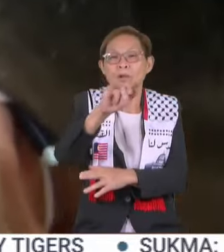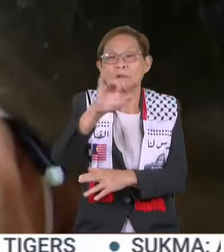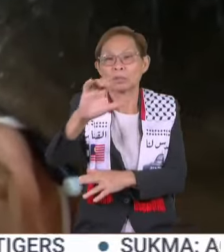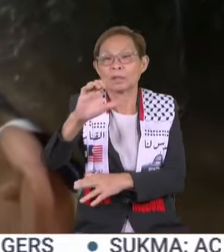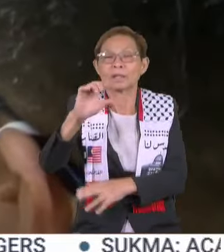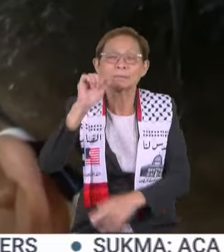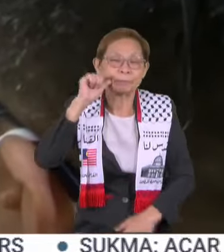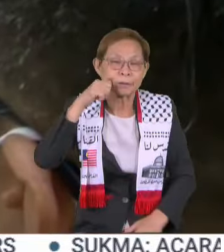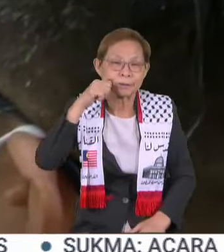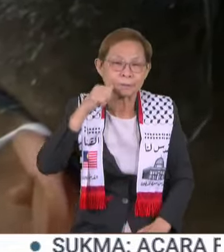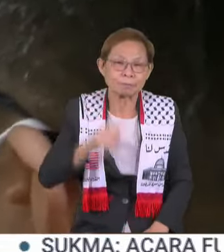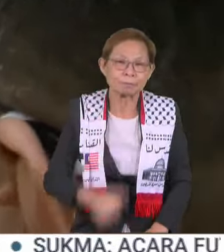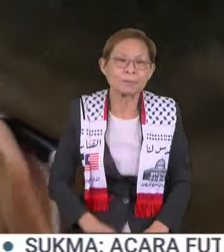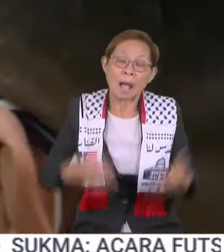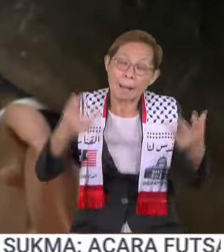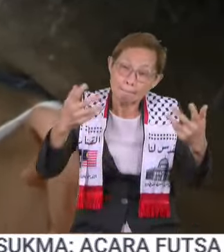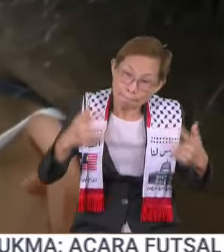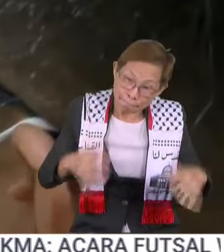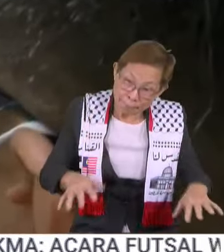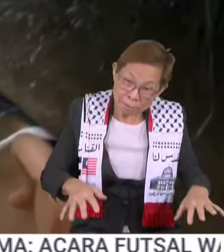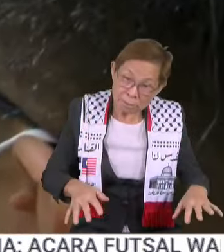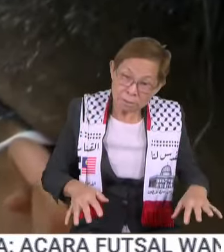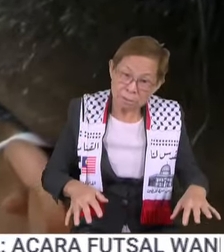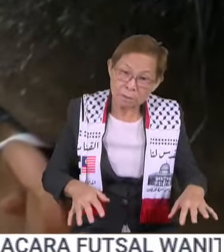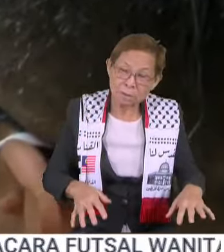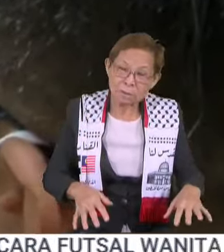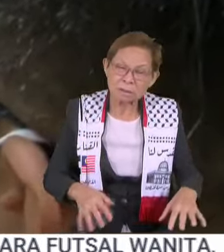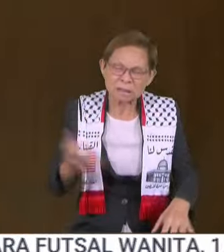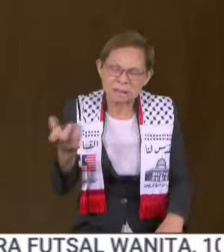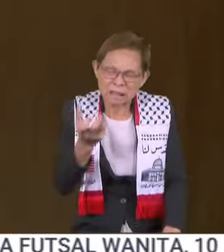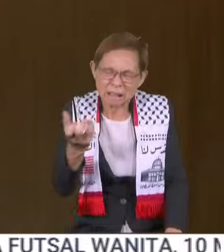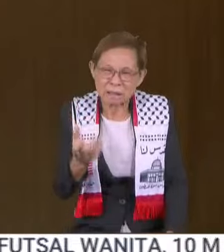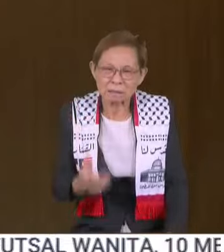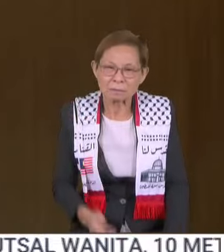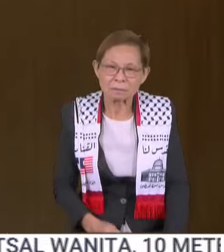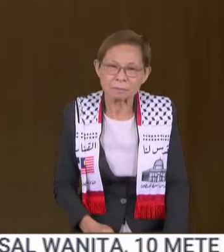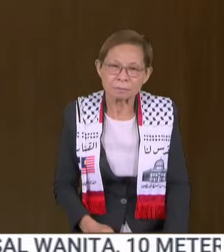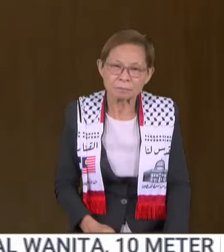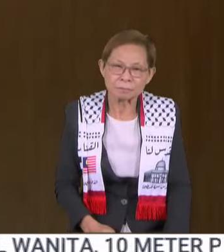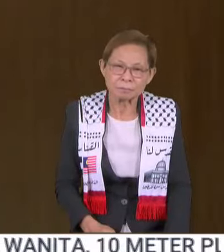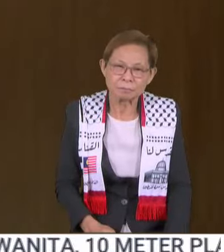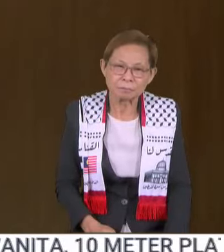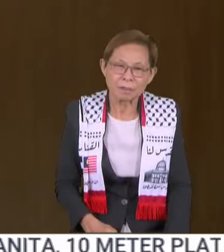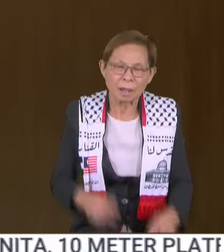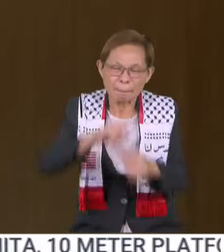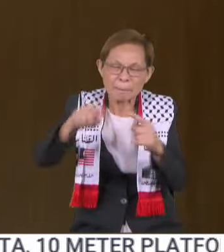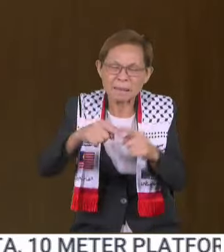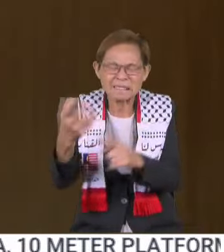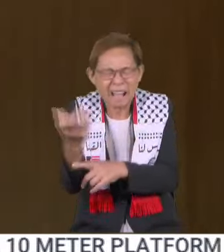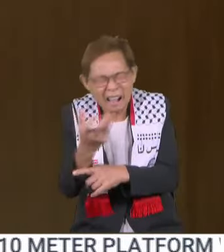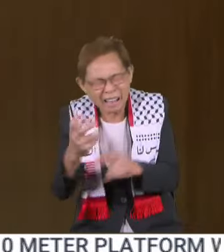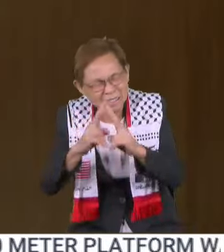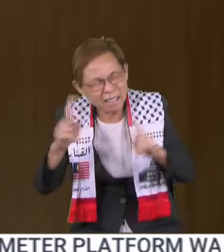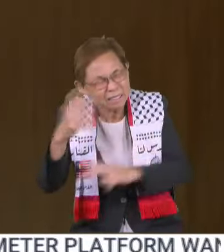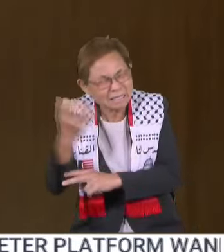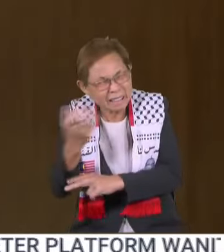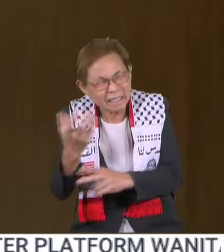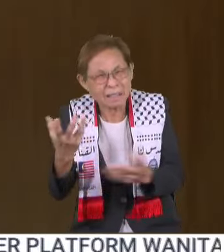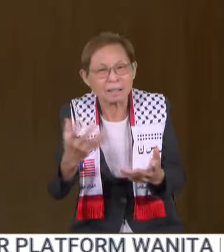badan. Dan selepas tu ubat tahan sakit lah, tapi saya tak amalkan sangat. Kecuali bila sakit sangat baru